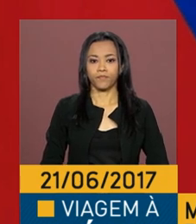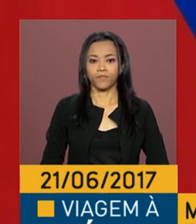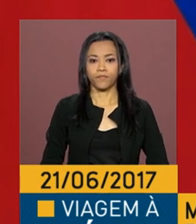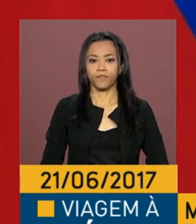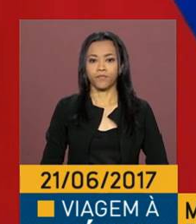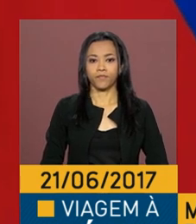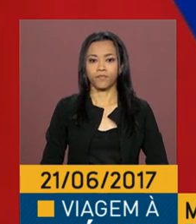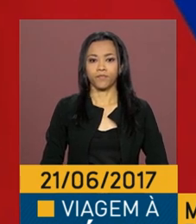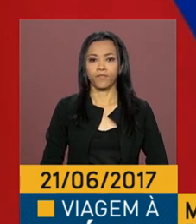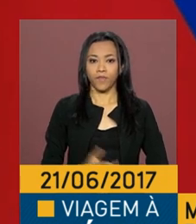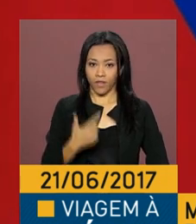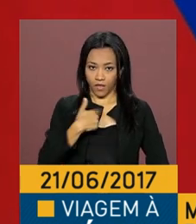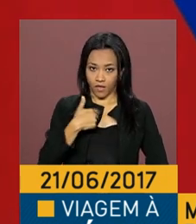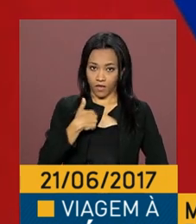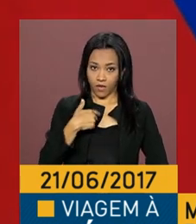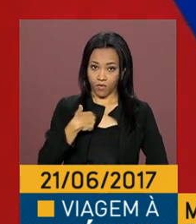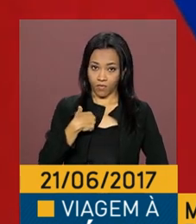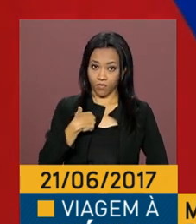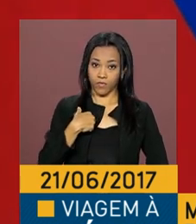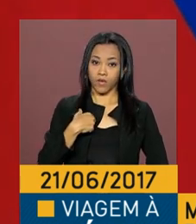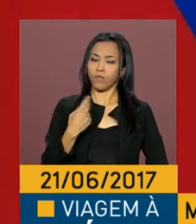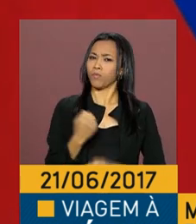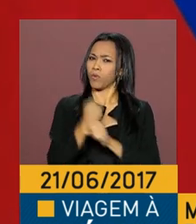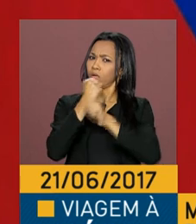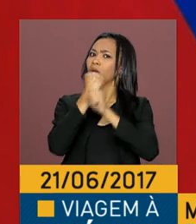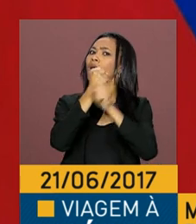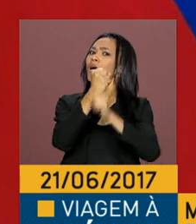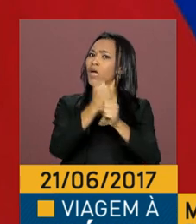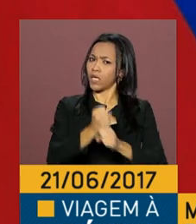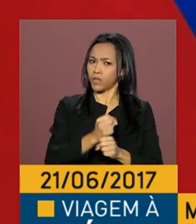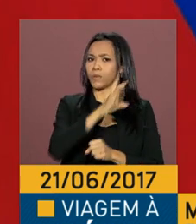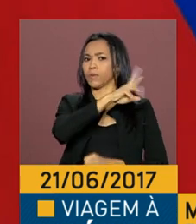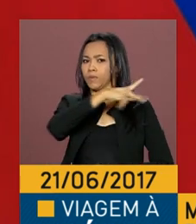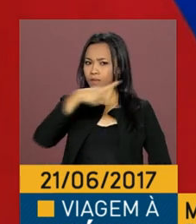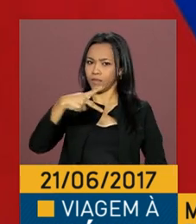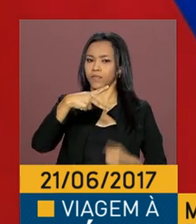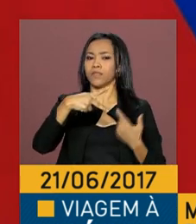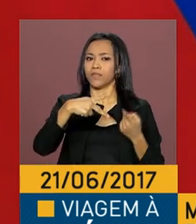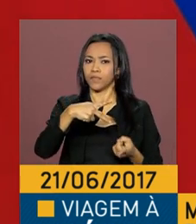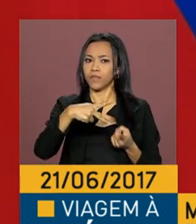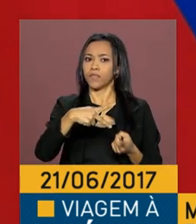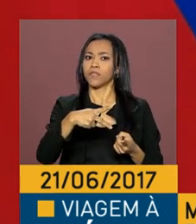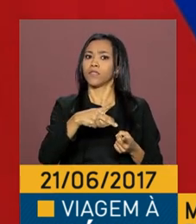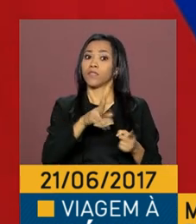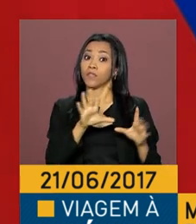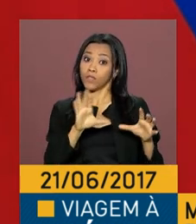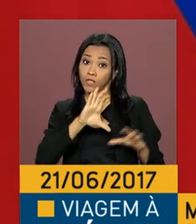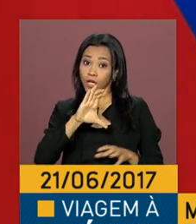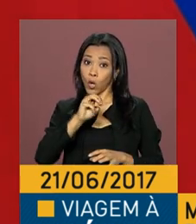Presidi por anos seguidos do lado brasileiro nossa comissão de alto nível.